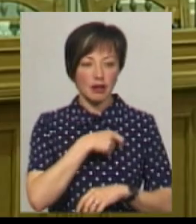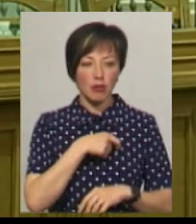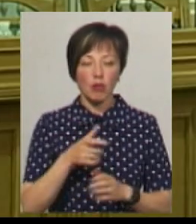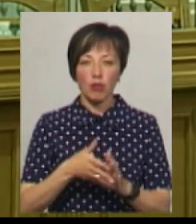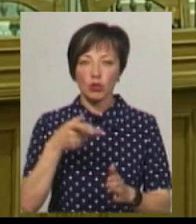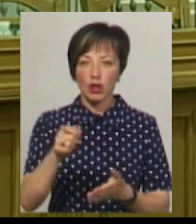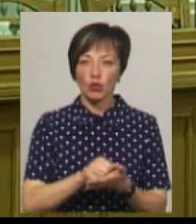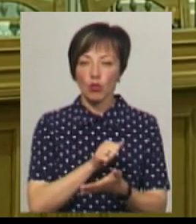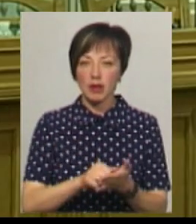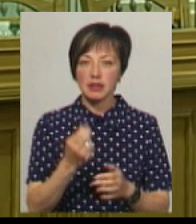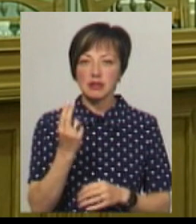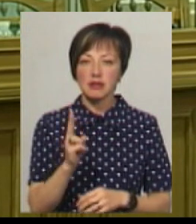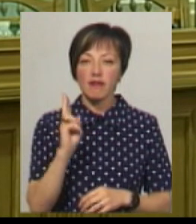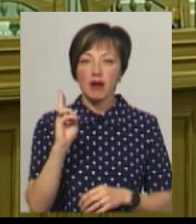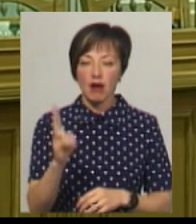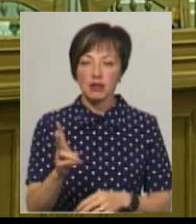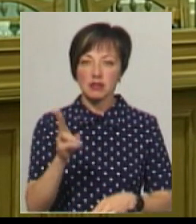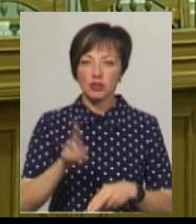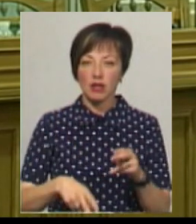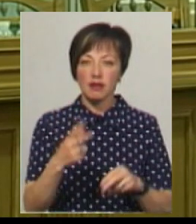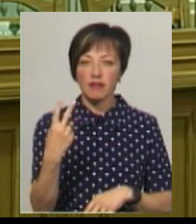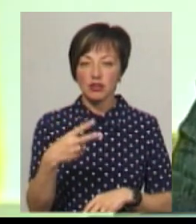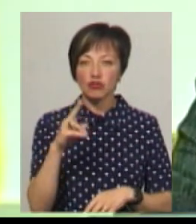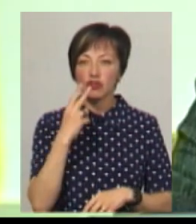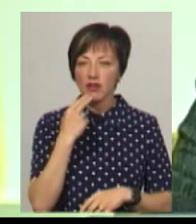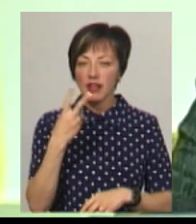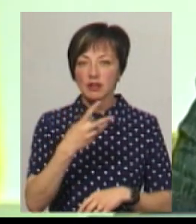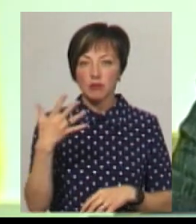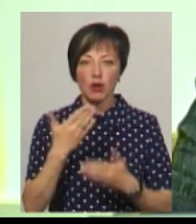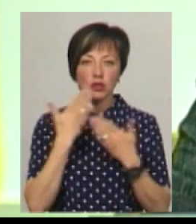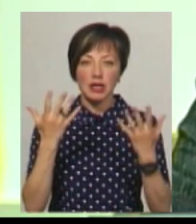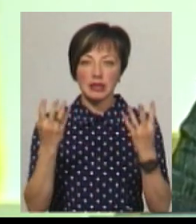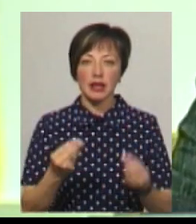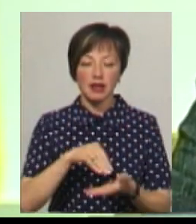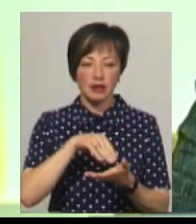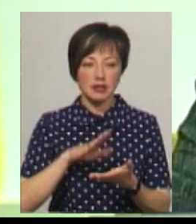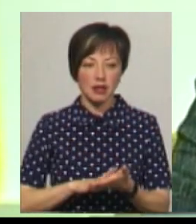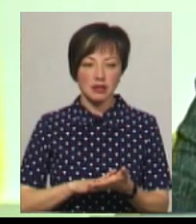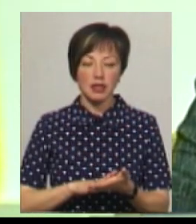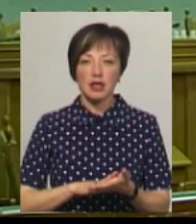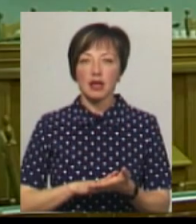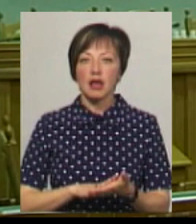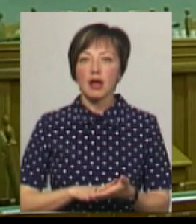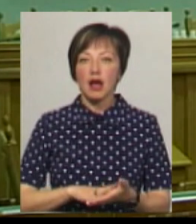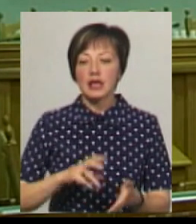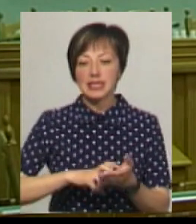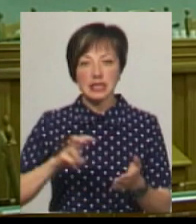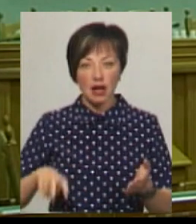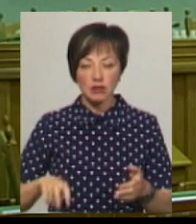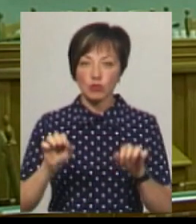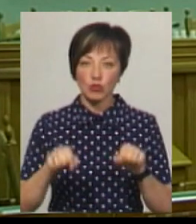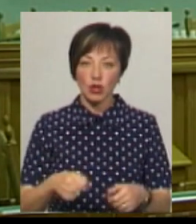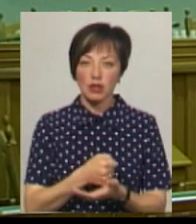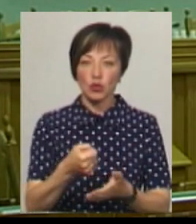Подання документів у ЦВК завершиться 20 червня, а 25 червня – останній день реєстрації. Знятись з перегонів кандидати можуть